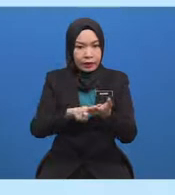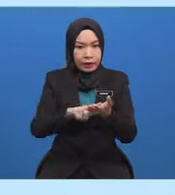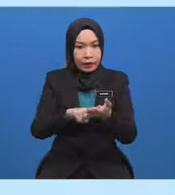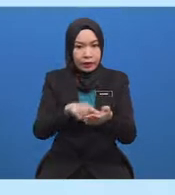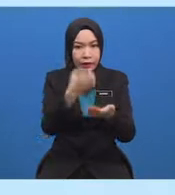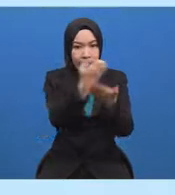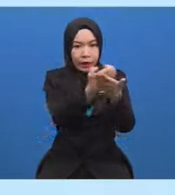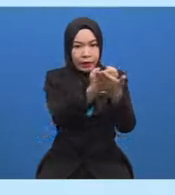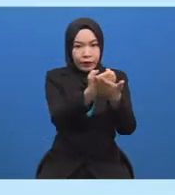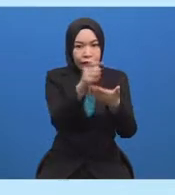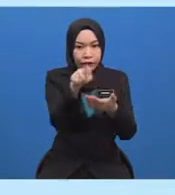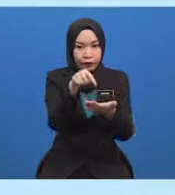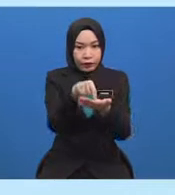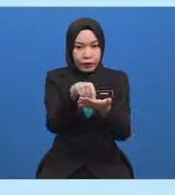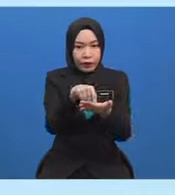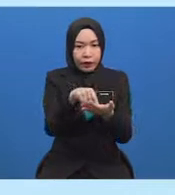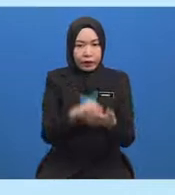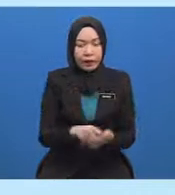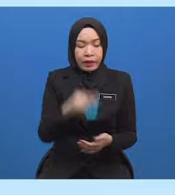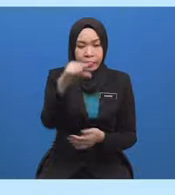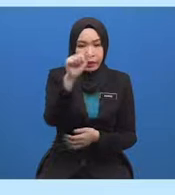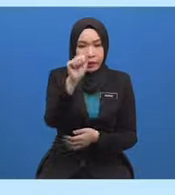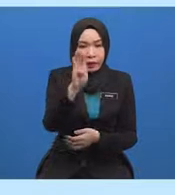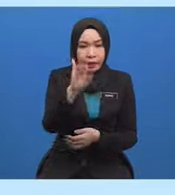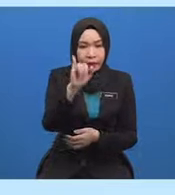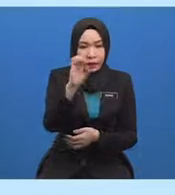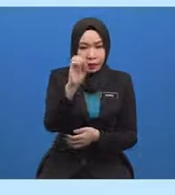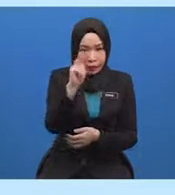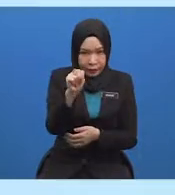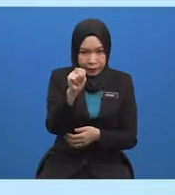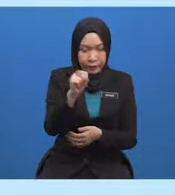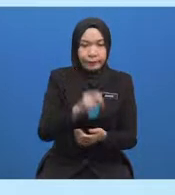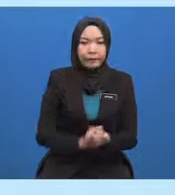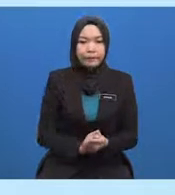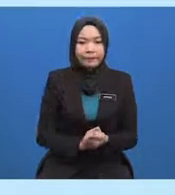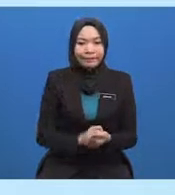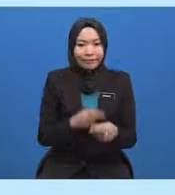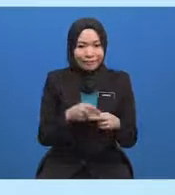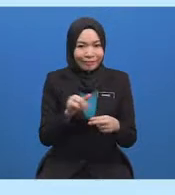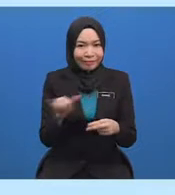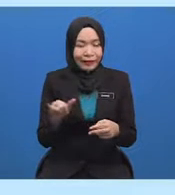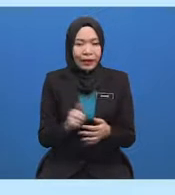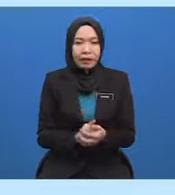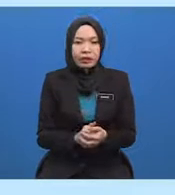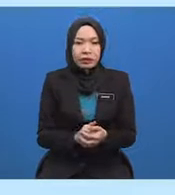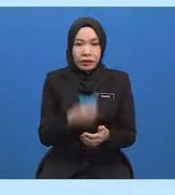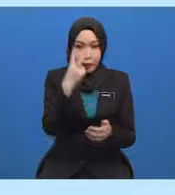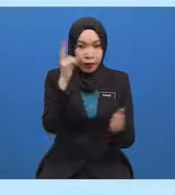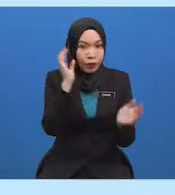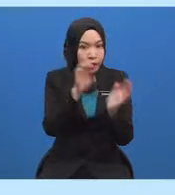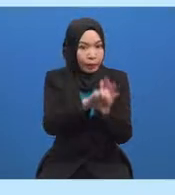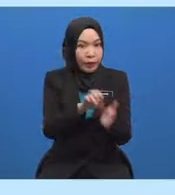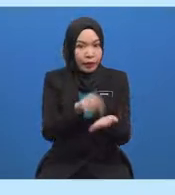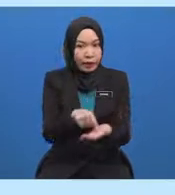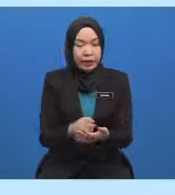struktur gabion murid-murid boleh lihat dalam gambar yang dipaparkan gabion di